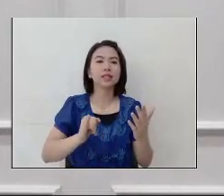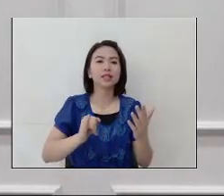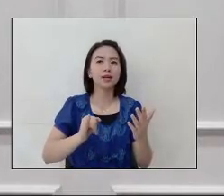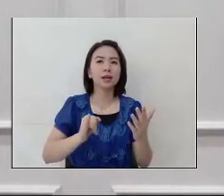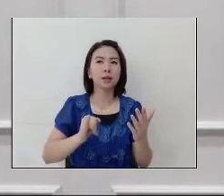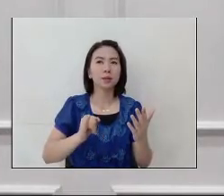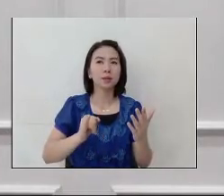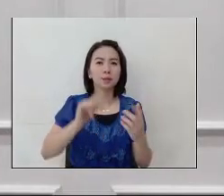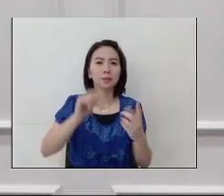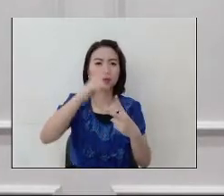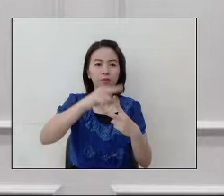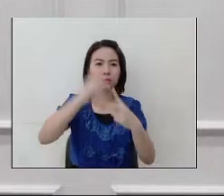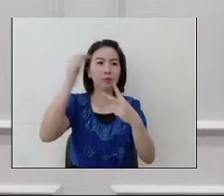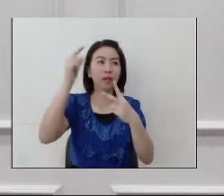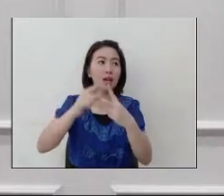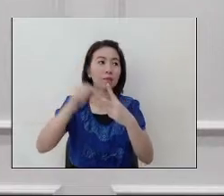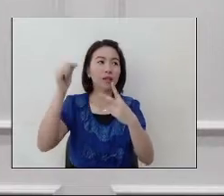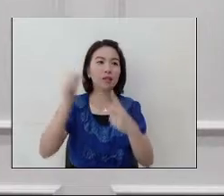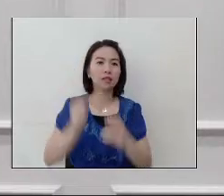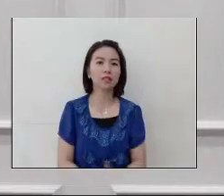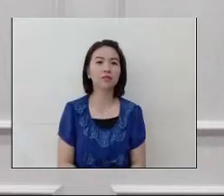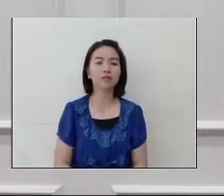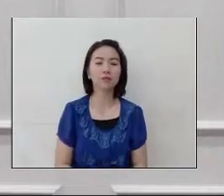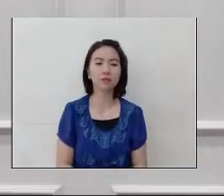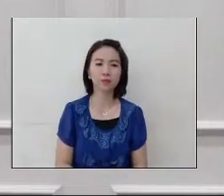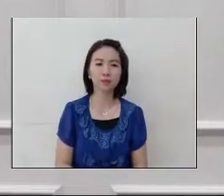I hope I'm clear. Kapatid,